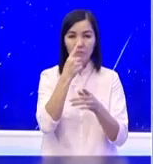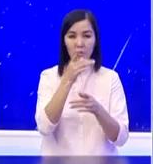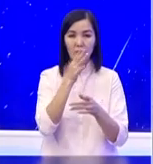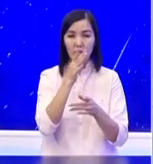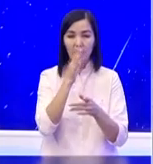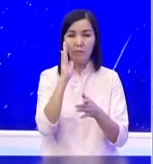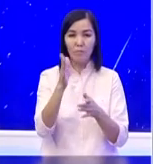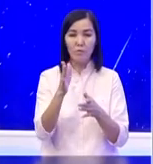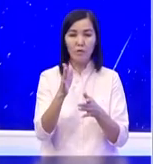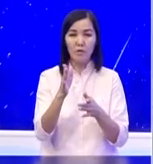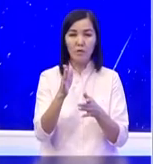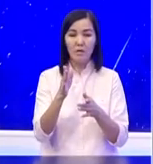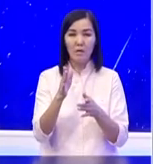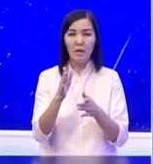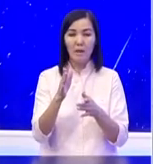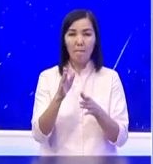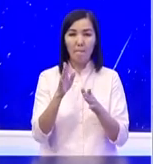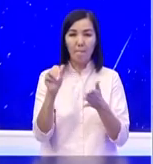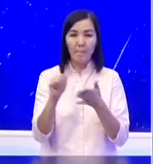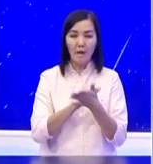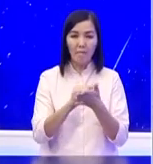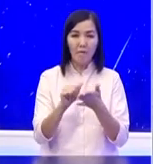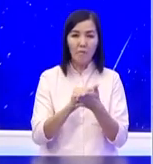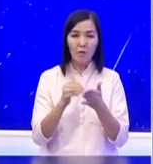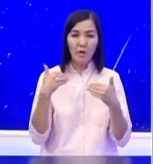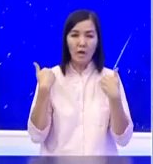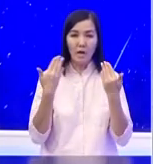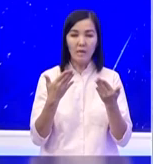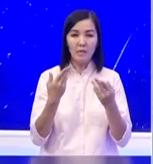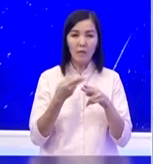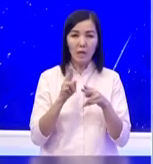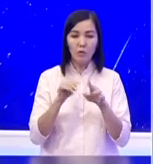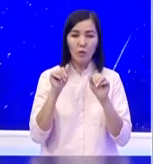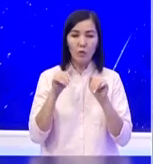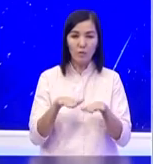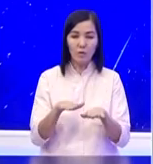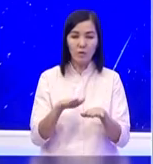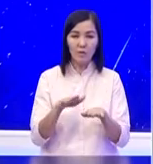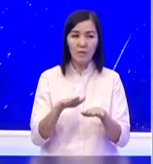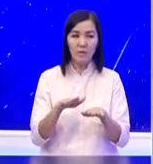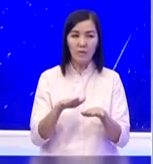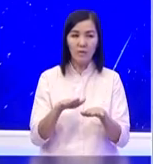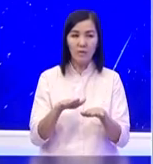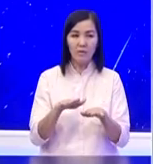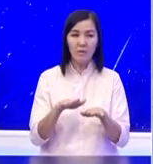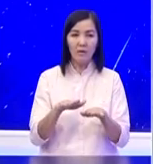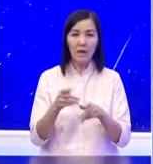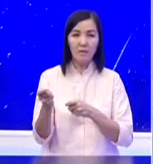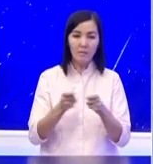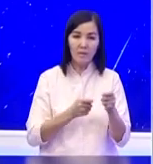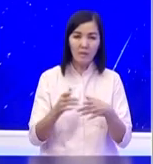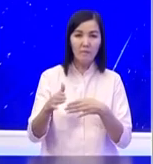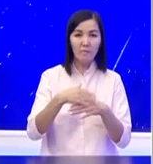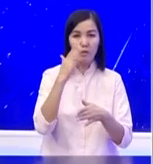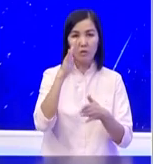выйдет нормативно-правовой акт, который даст возможность мониторинговым группам применять административные меры в виде